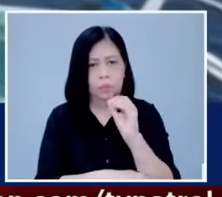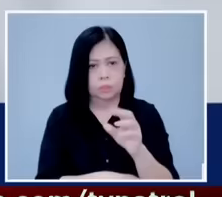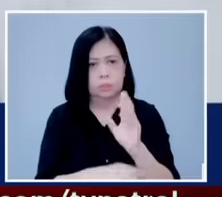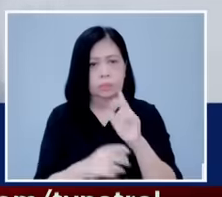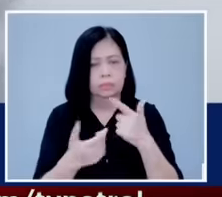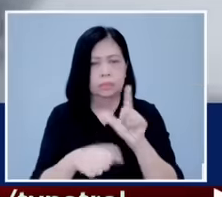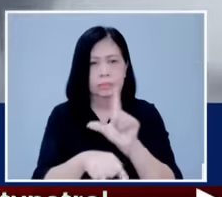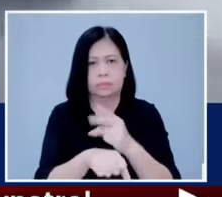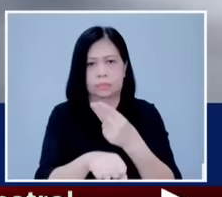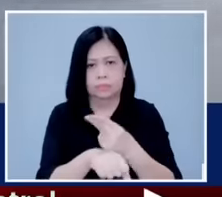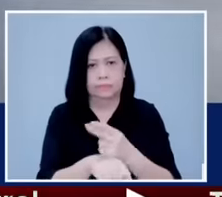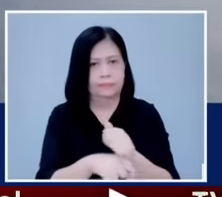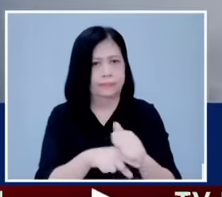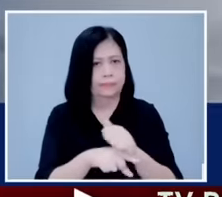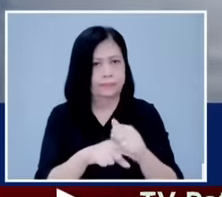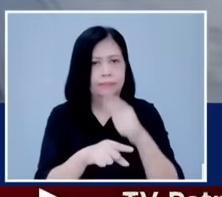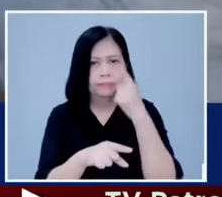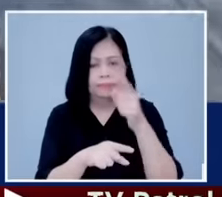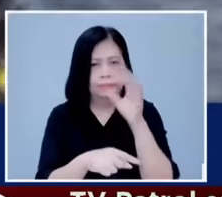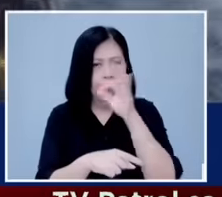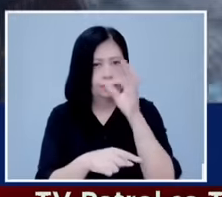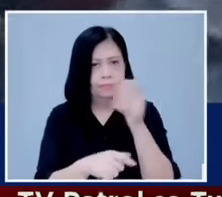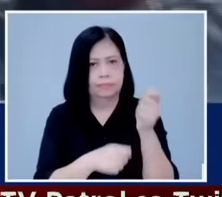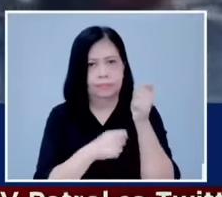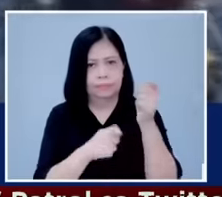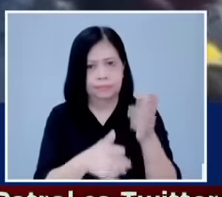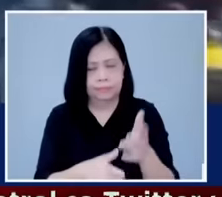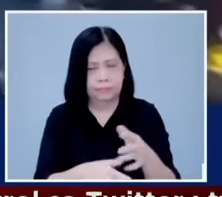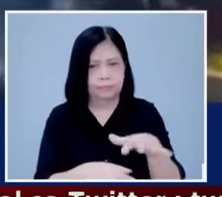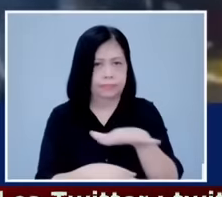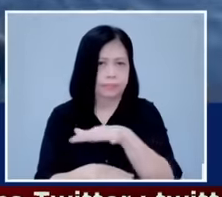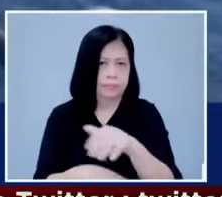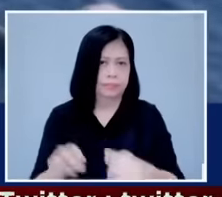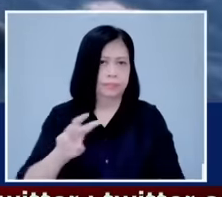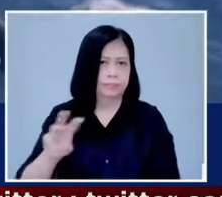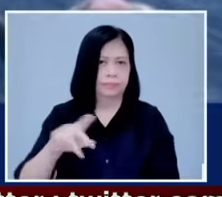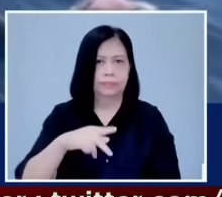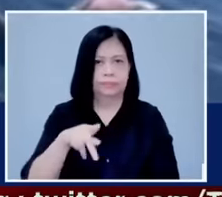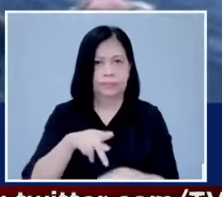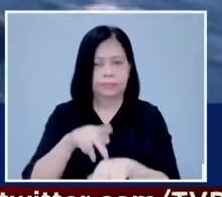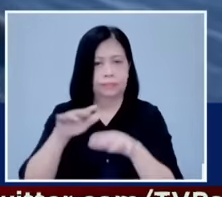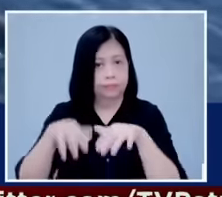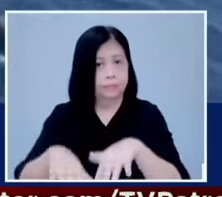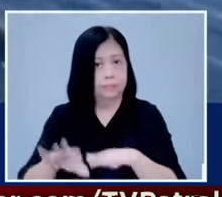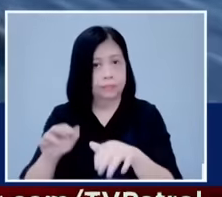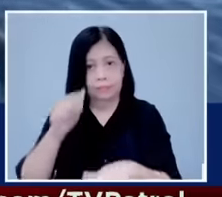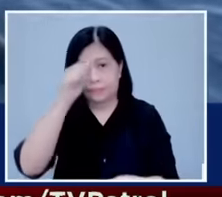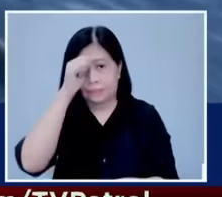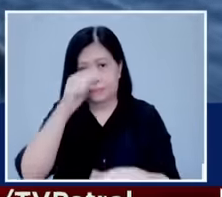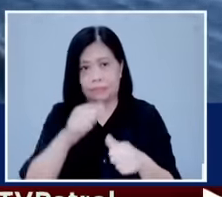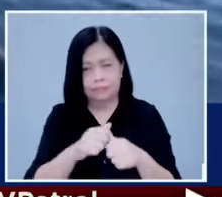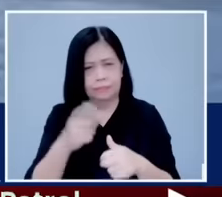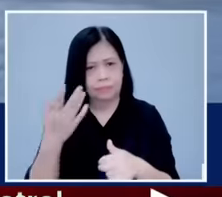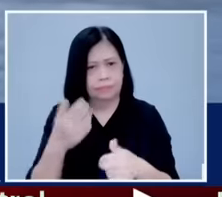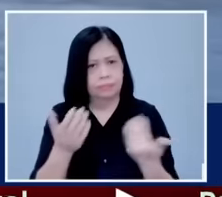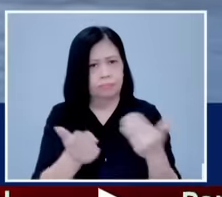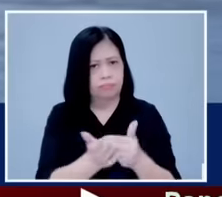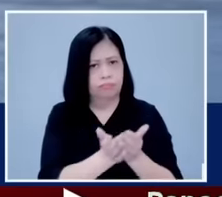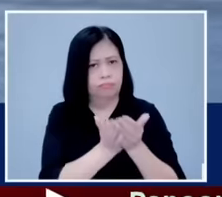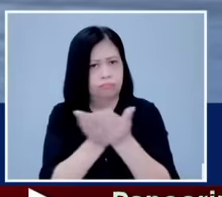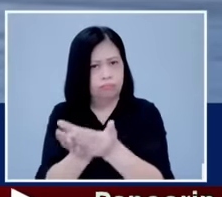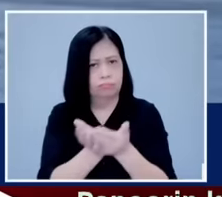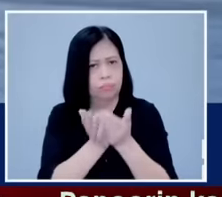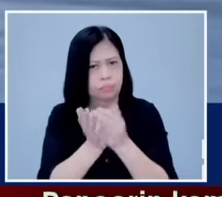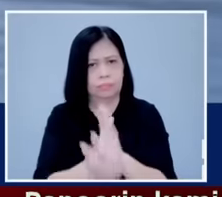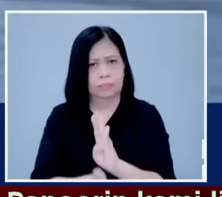livelihood training para sa mga Pinoy na nangingisda sa West Philippine Sea. Matatanda ang ilang resupply boats ng